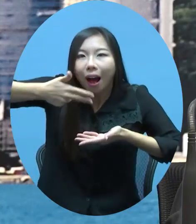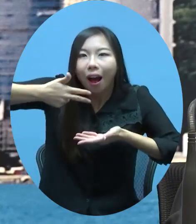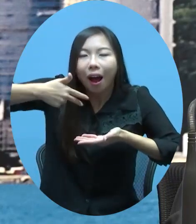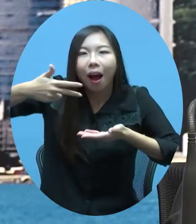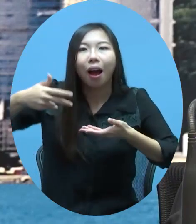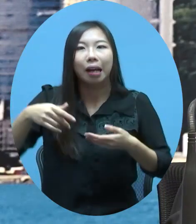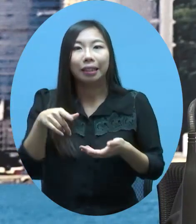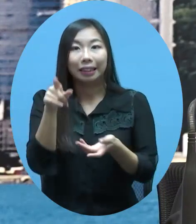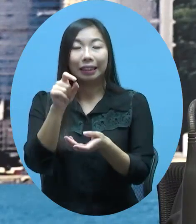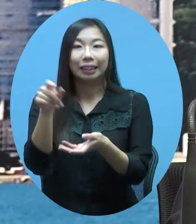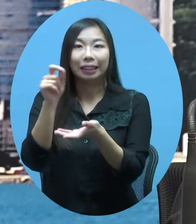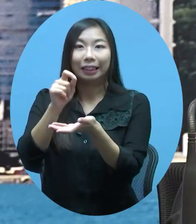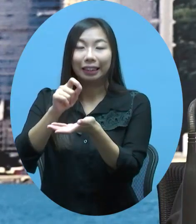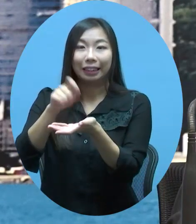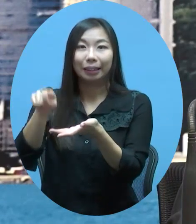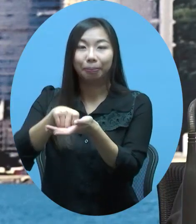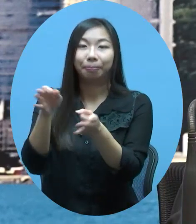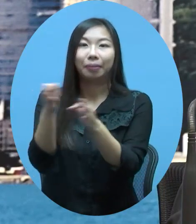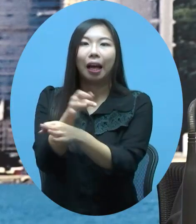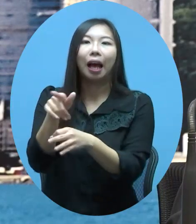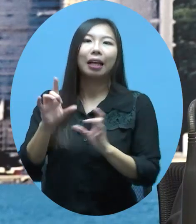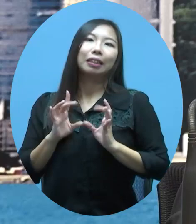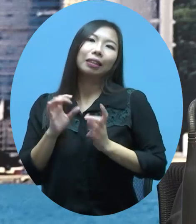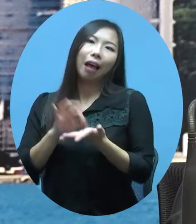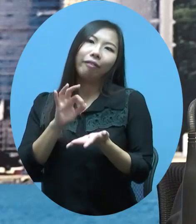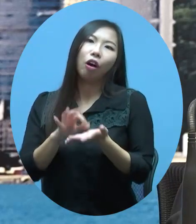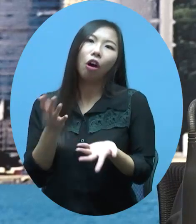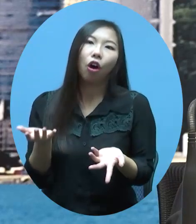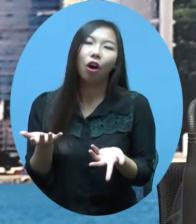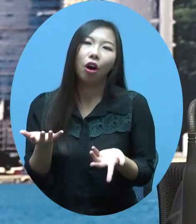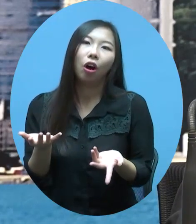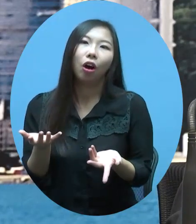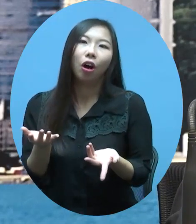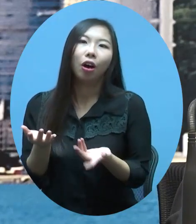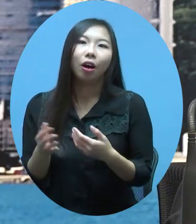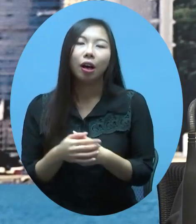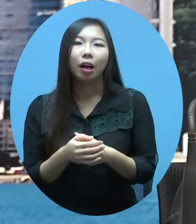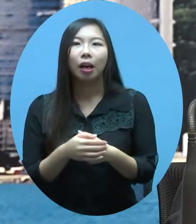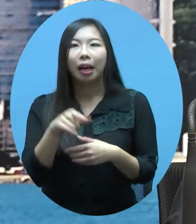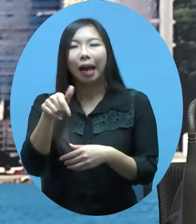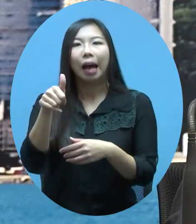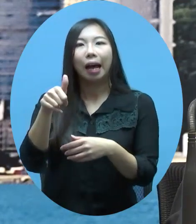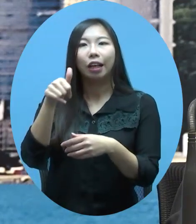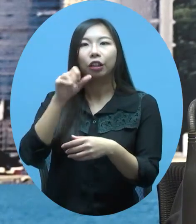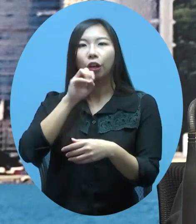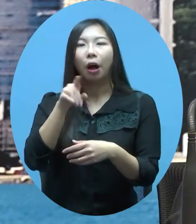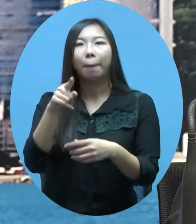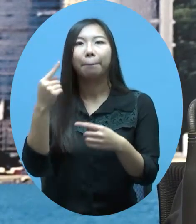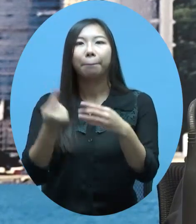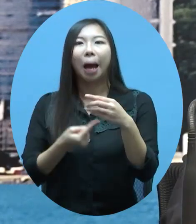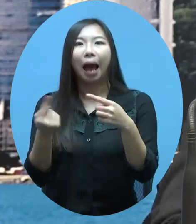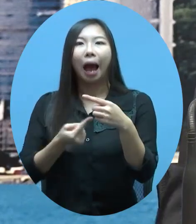是簽字那個就是結婚的儀式，就是私人地方這樣。那我們就沒有，即是都有講在萬豪酒店那裡在吃飯